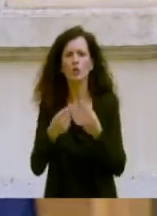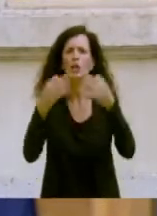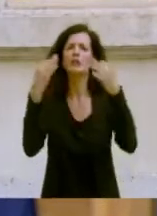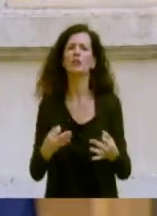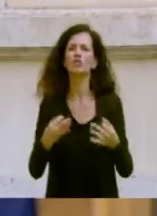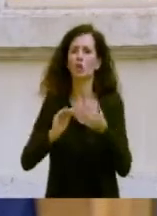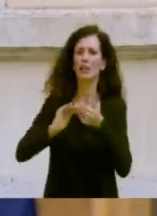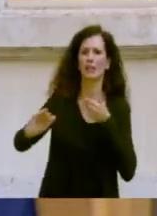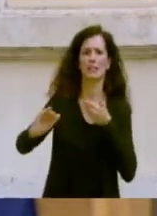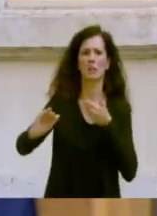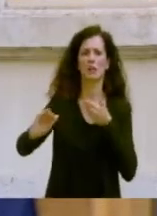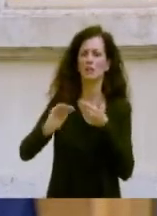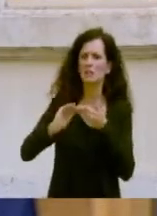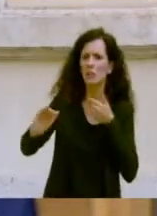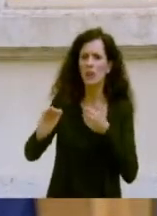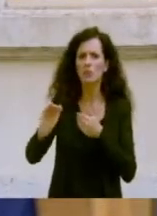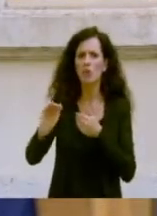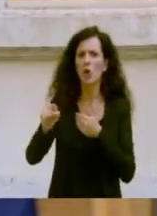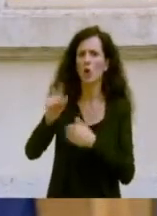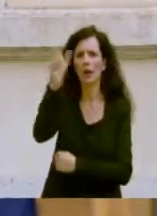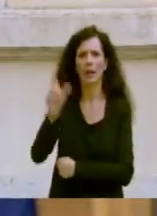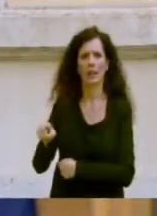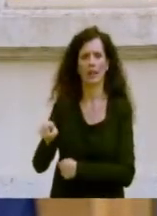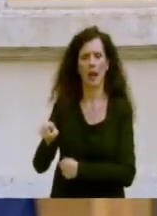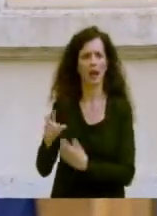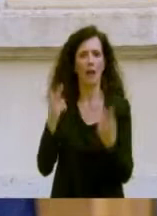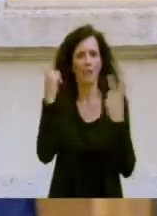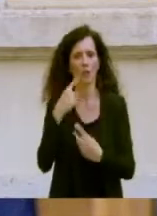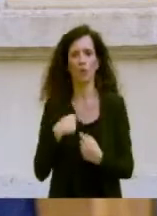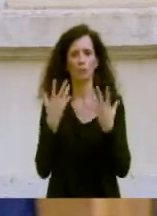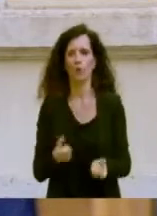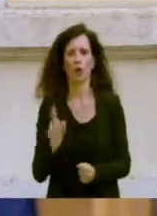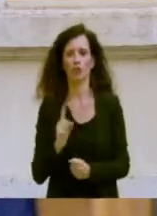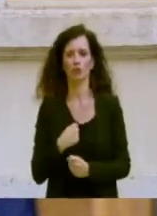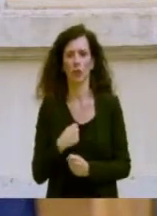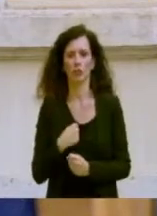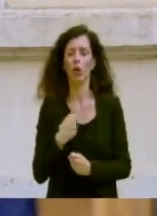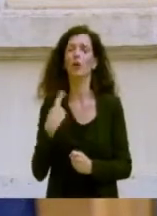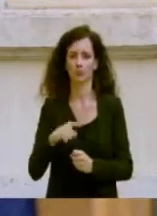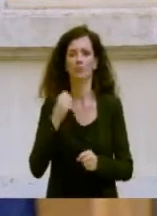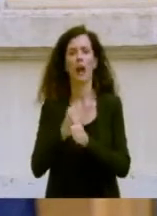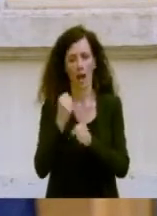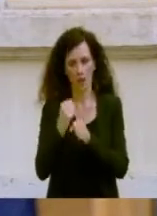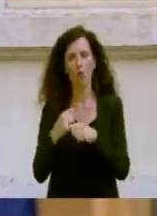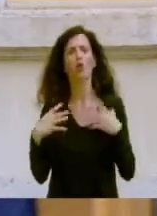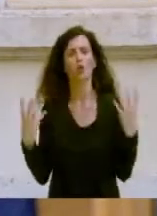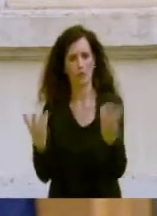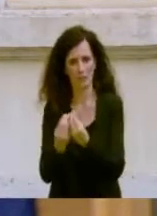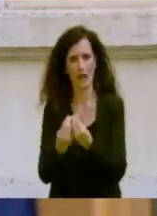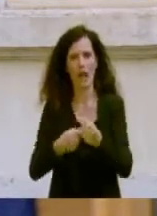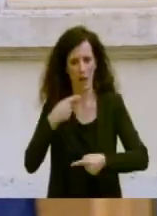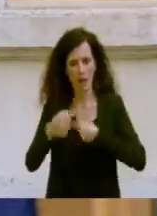discriminatori nei confronti del nostro paese che non ritengo affatto accettavi ci stiamo lavorando e sono sicuro che